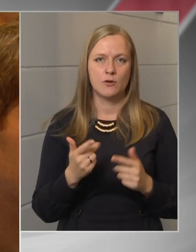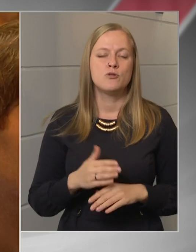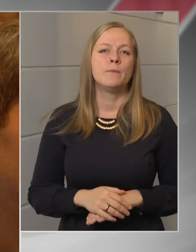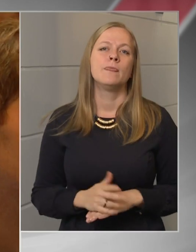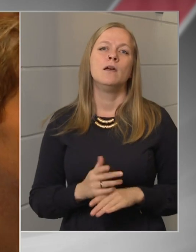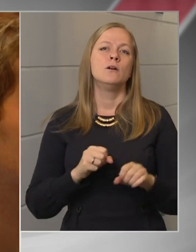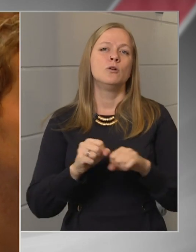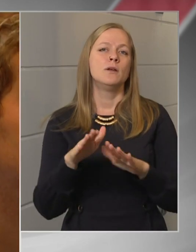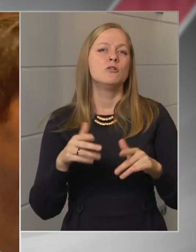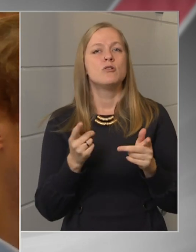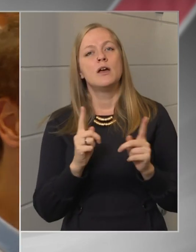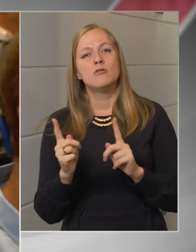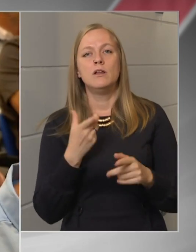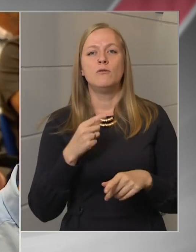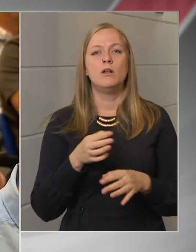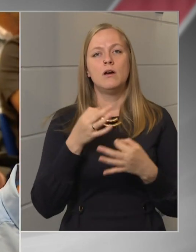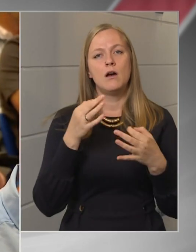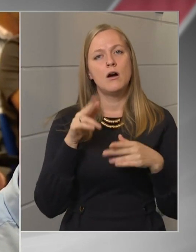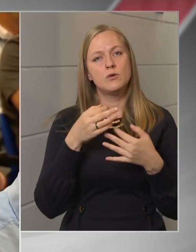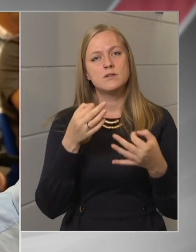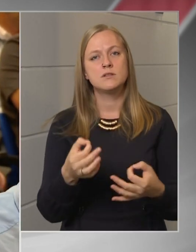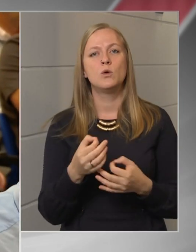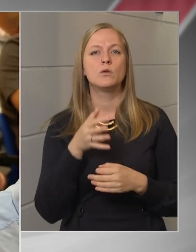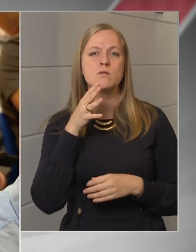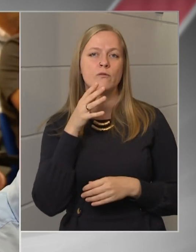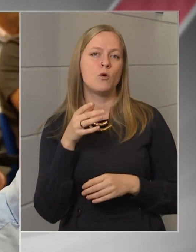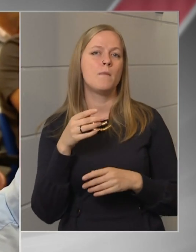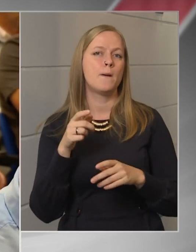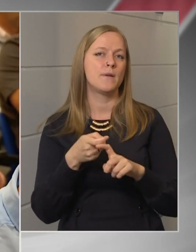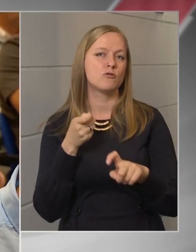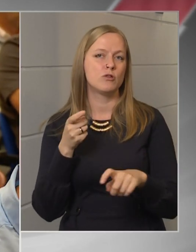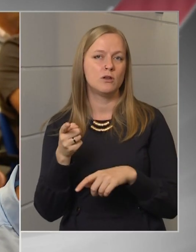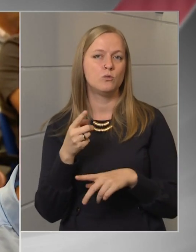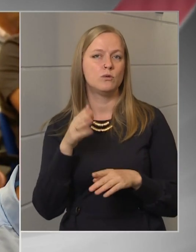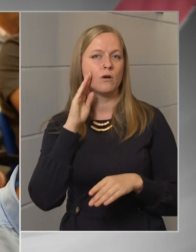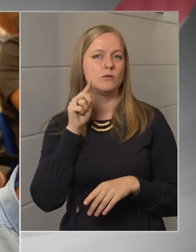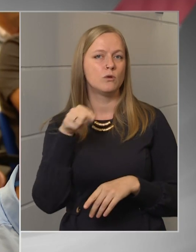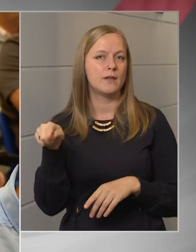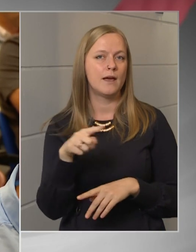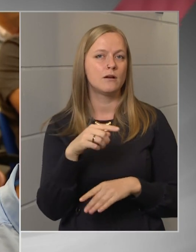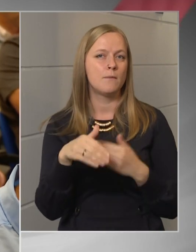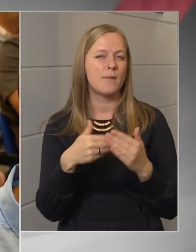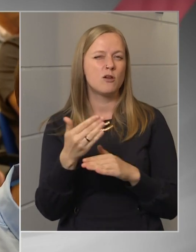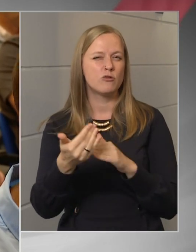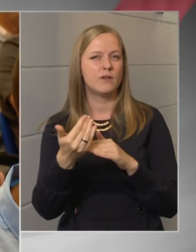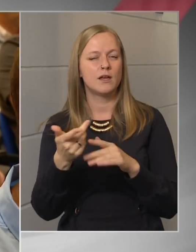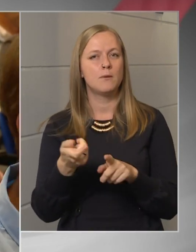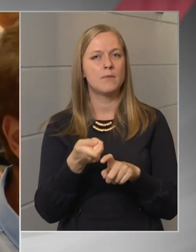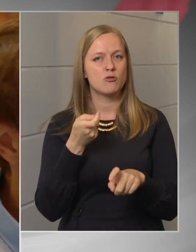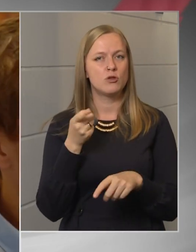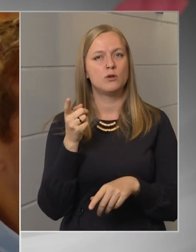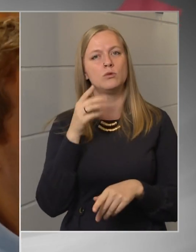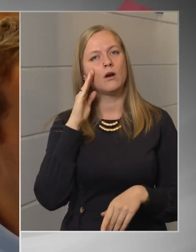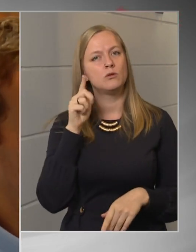kormányülésen esetleg volt-e szó arról, hogy a Koszovóban megsérült katonák, a május végén megsérült